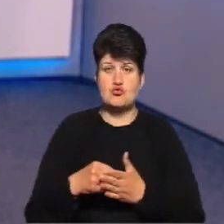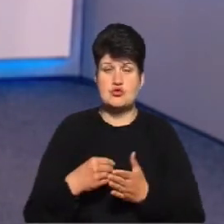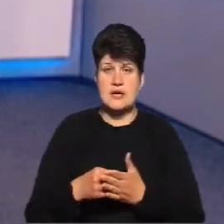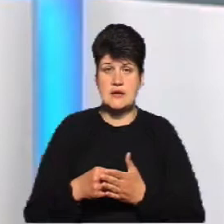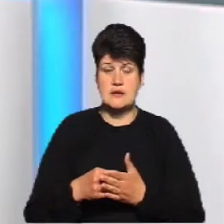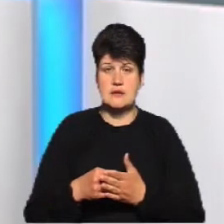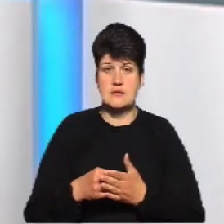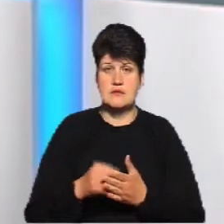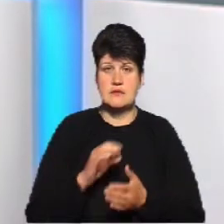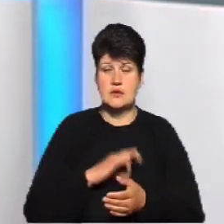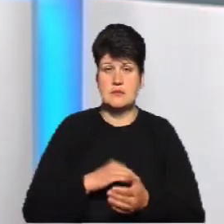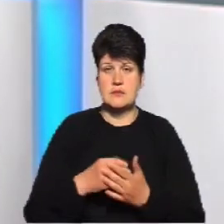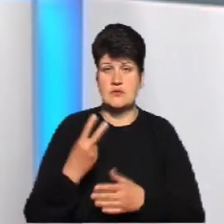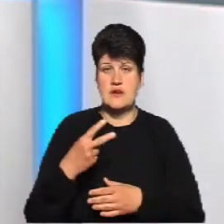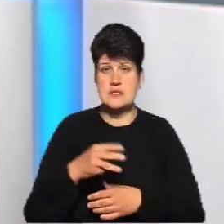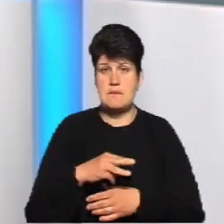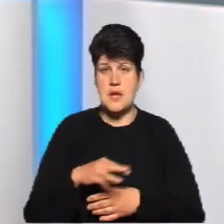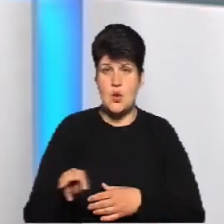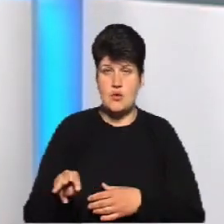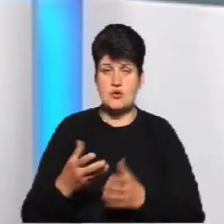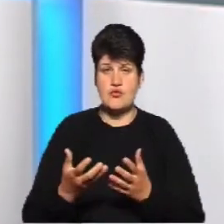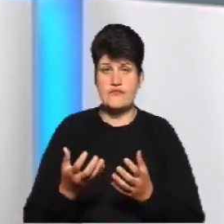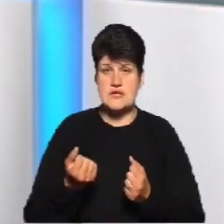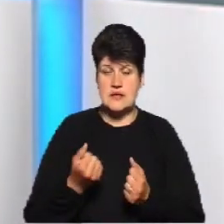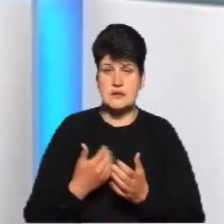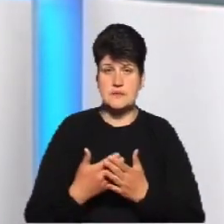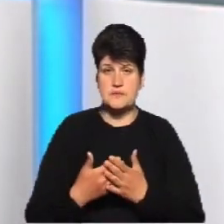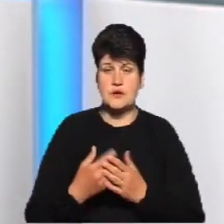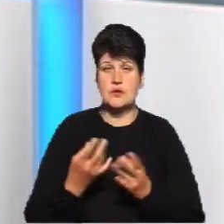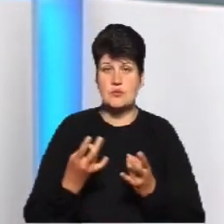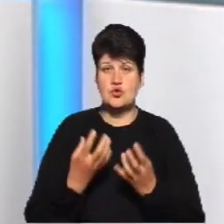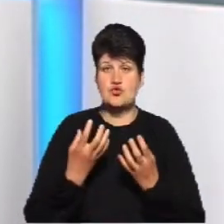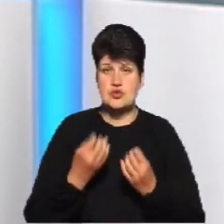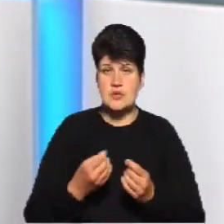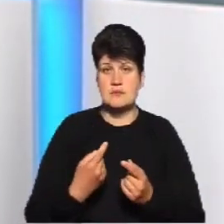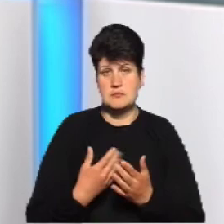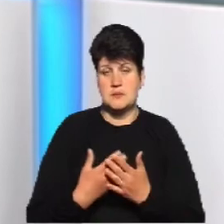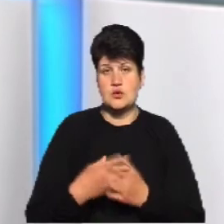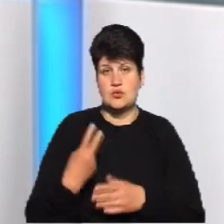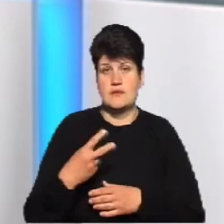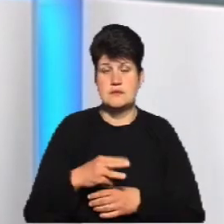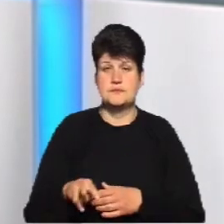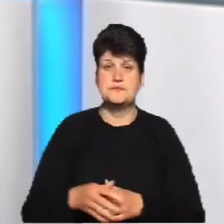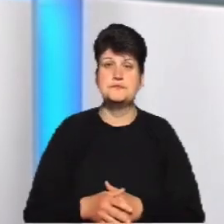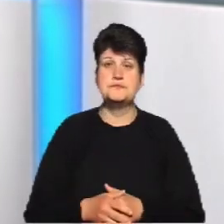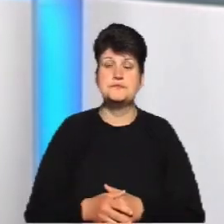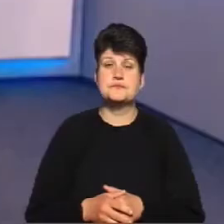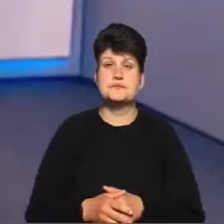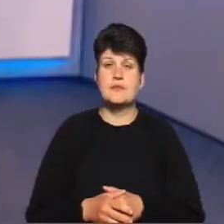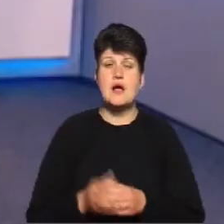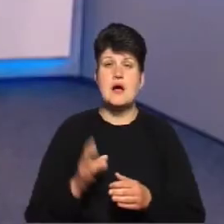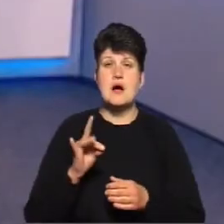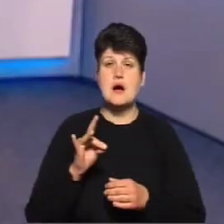20 мільйонів. Угу. Але якщо взяти, то необхідно ще приблизно стільки ж. Дивіться, ви кажете, що от ратуша, власне,